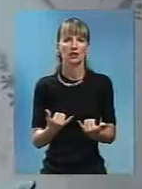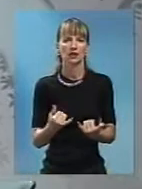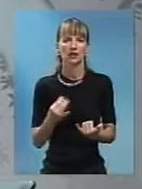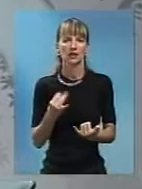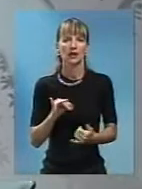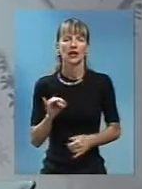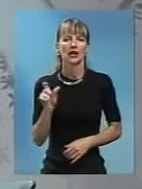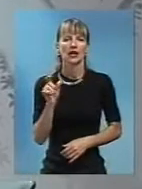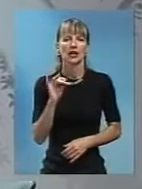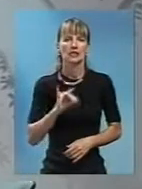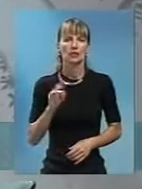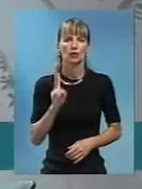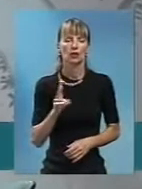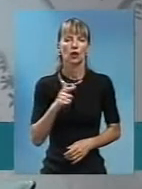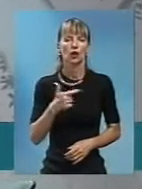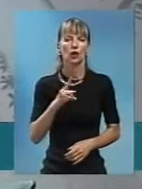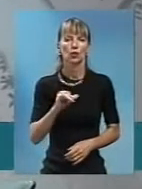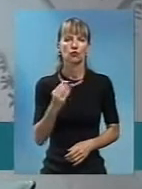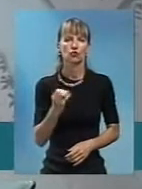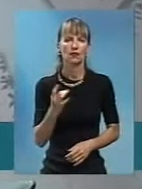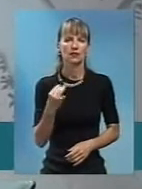історик Грушевський.